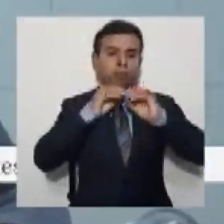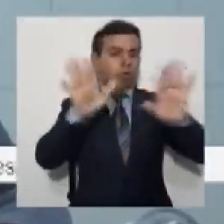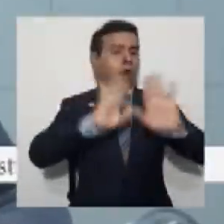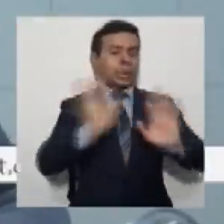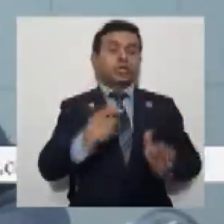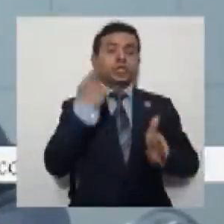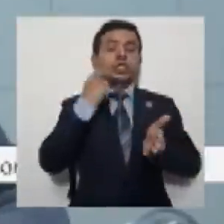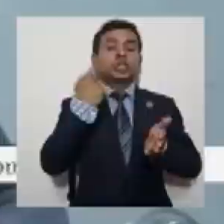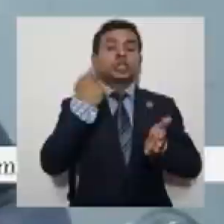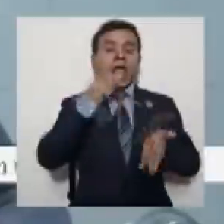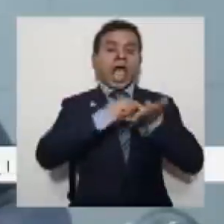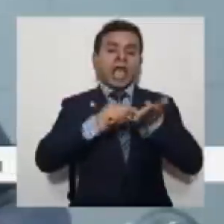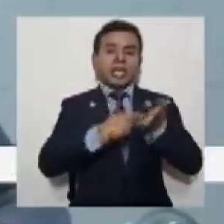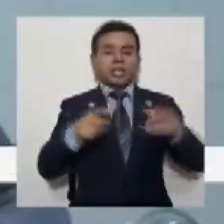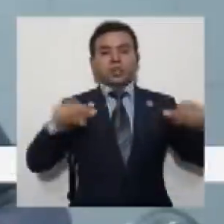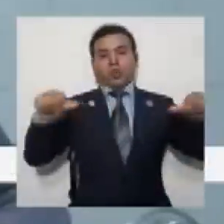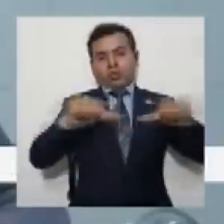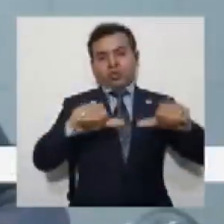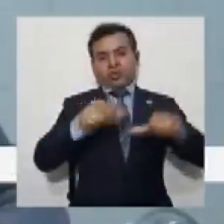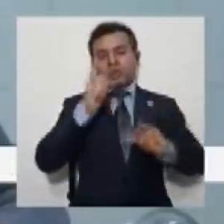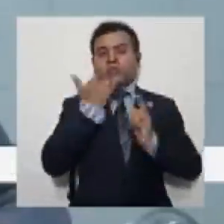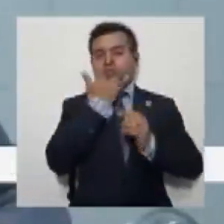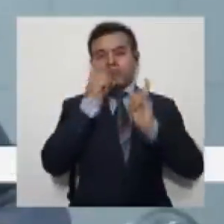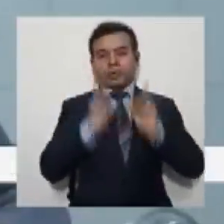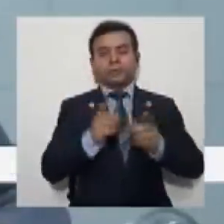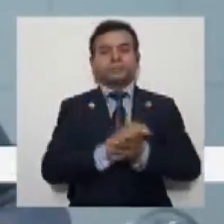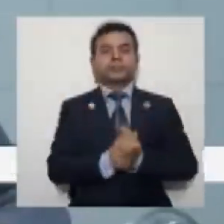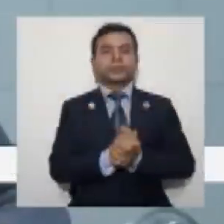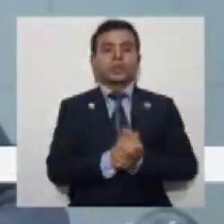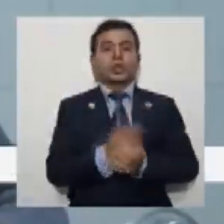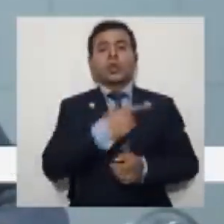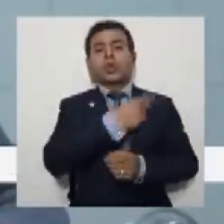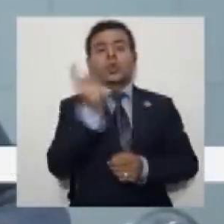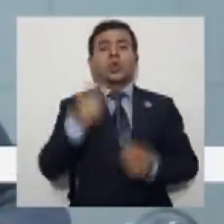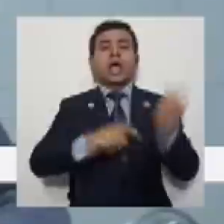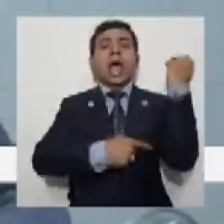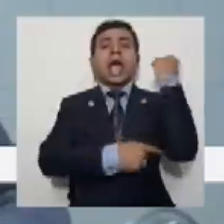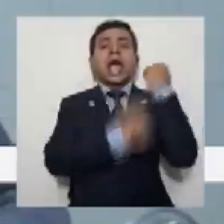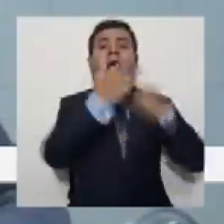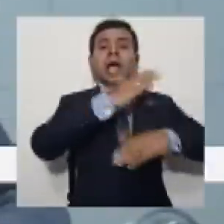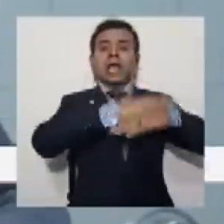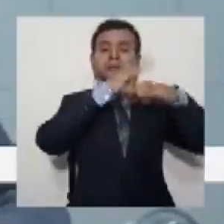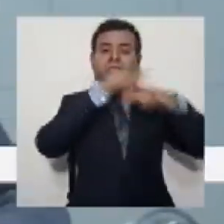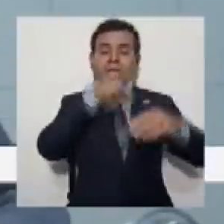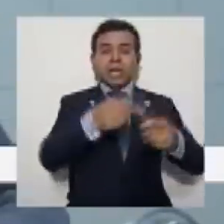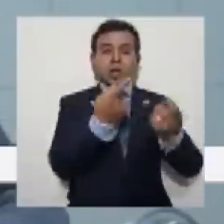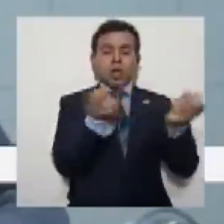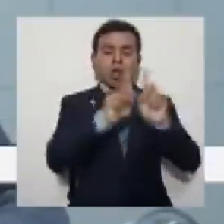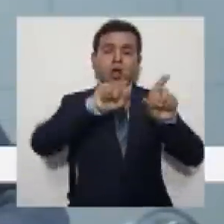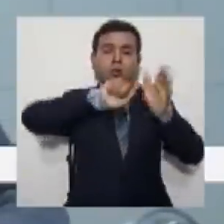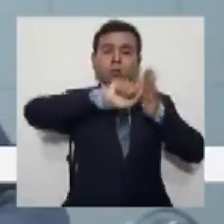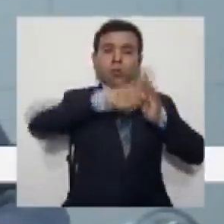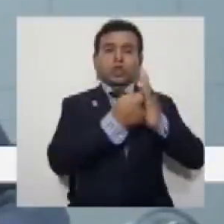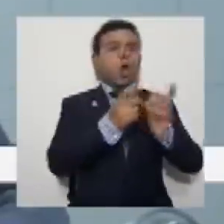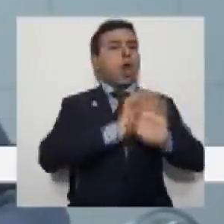কোনো হাসপাতালে লকডাউন করা হয়নি এবং হবে না। অন্যান্য হাসপাতালে স্বাভাবিক